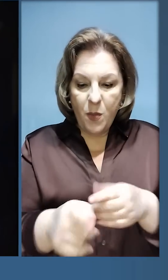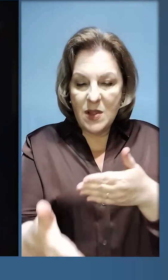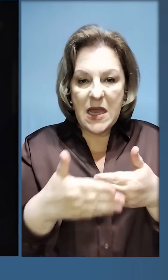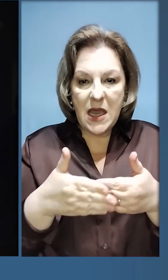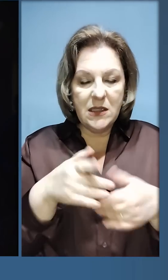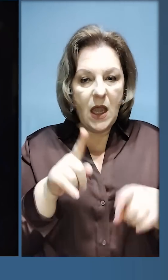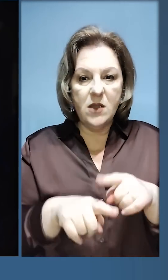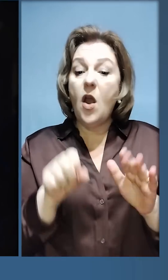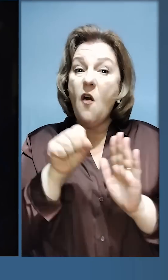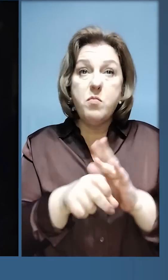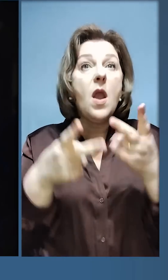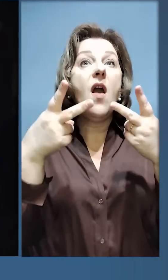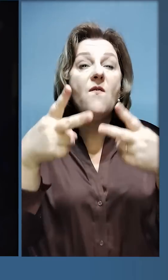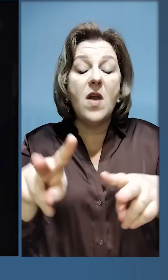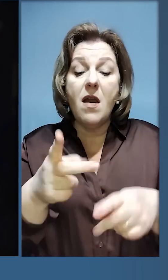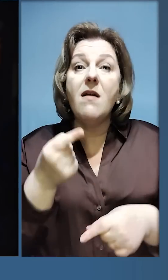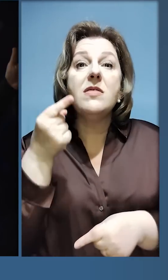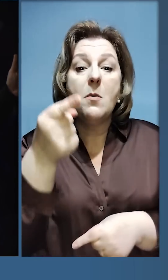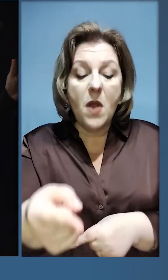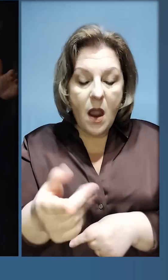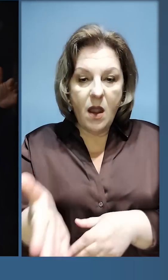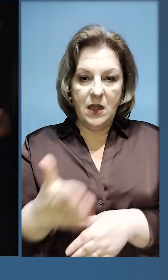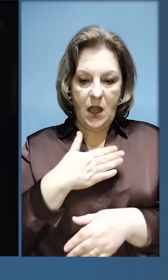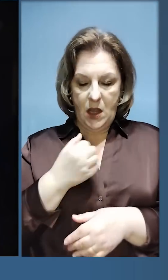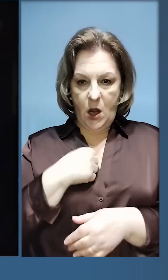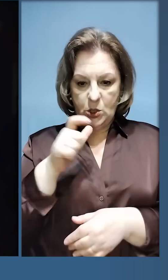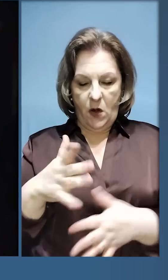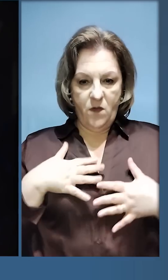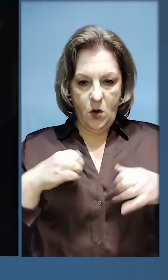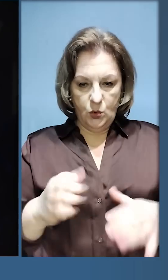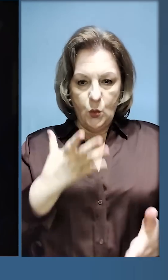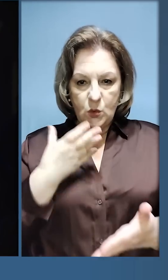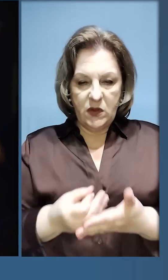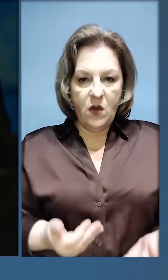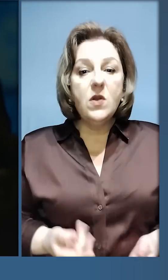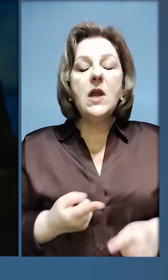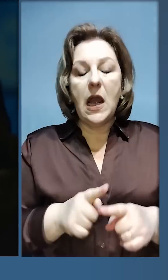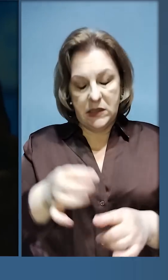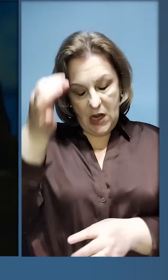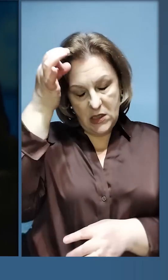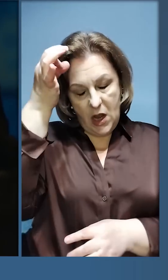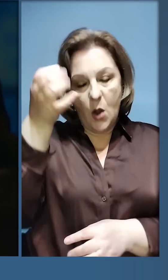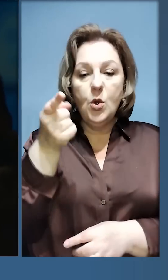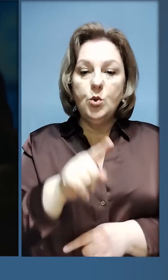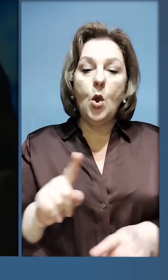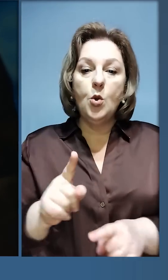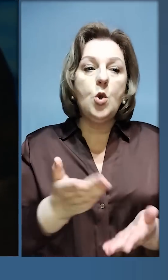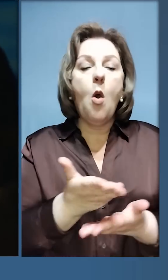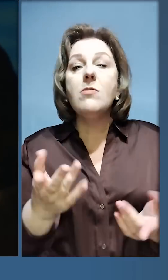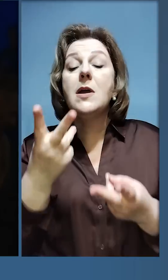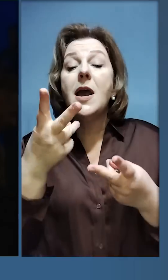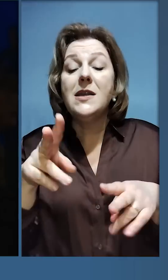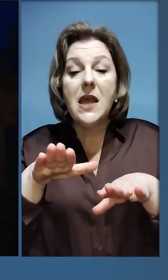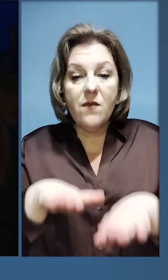твого близького, рідного, вбивають десь там, наших військових, які віддають своє життя. Тож це нагадування